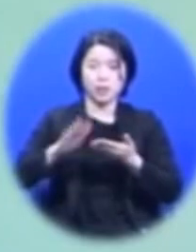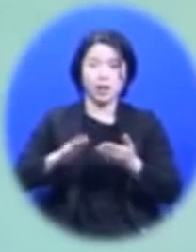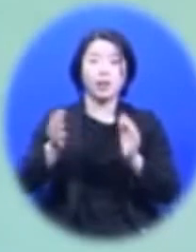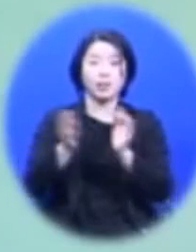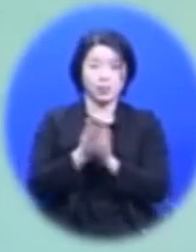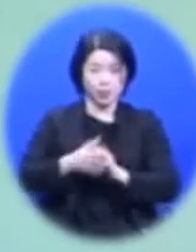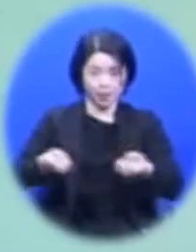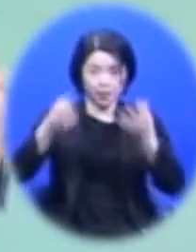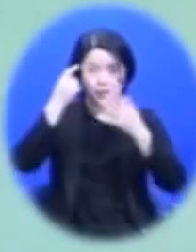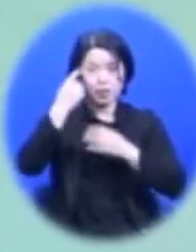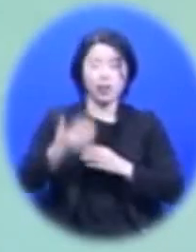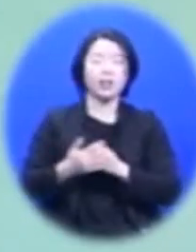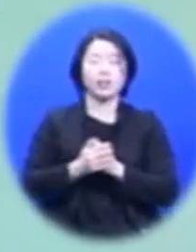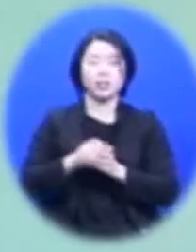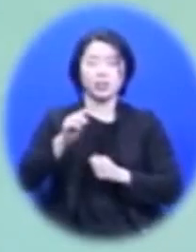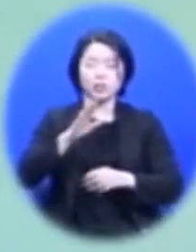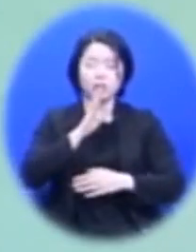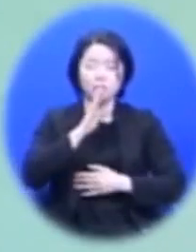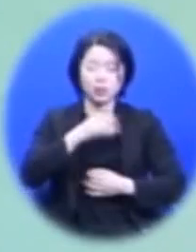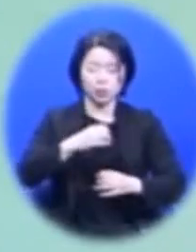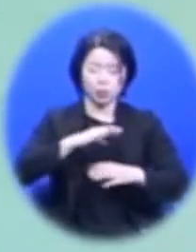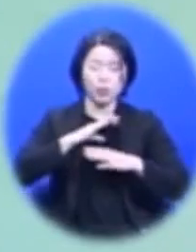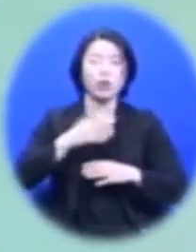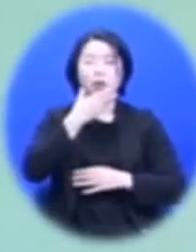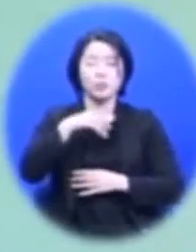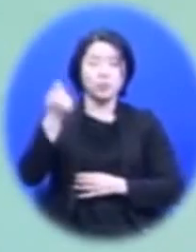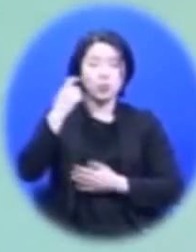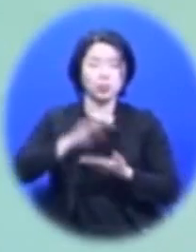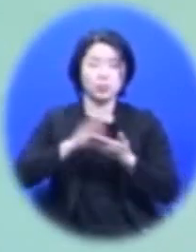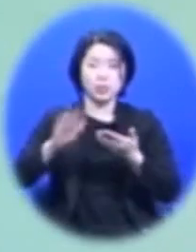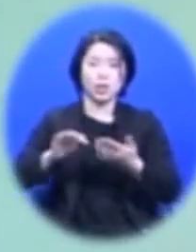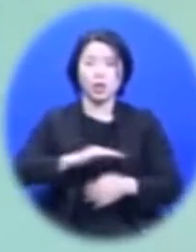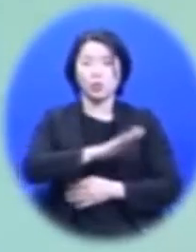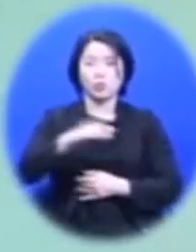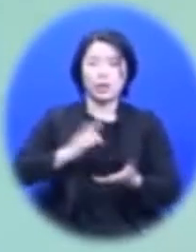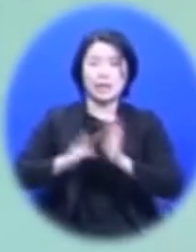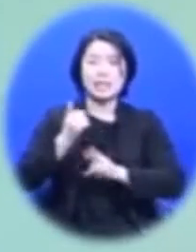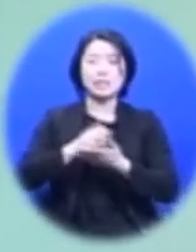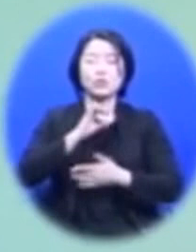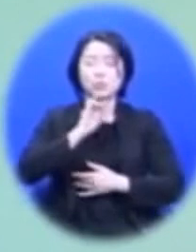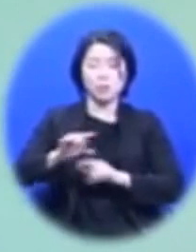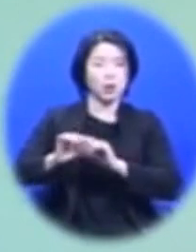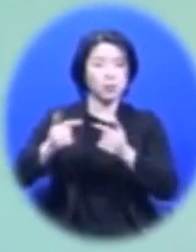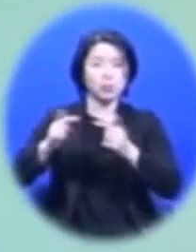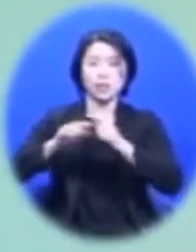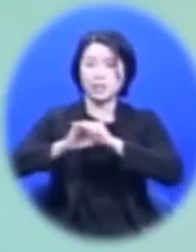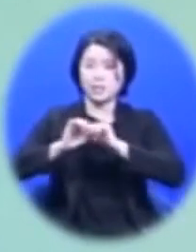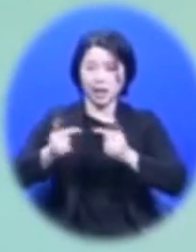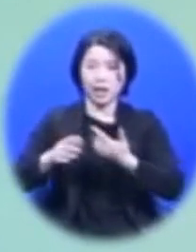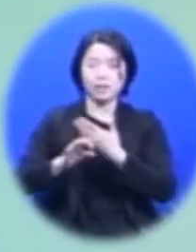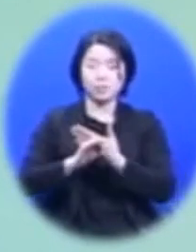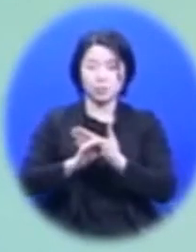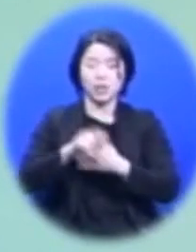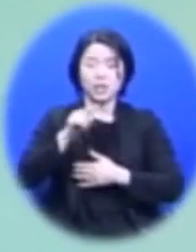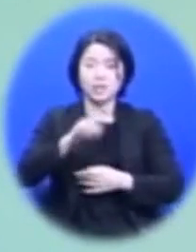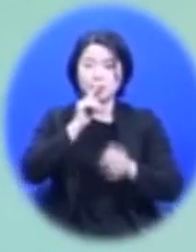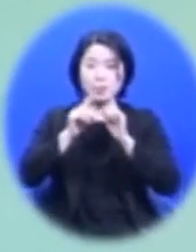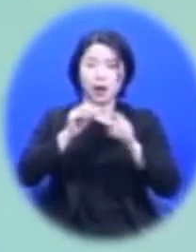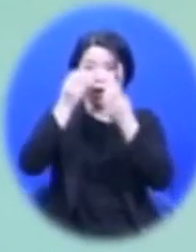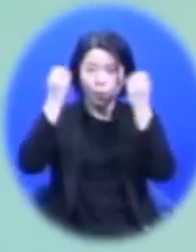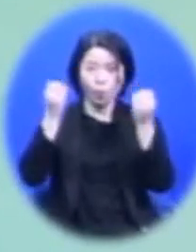할렐루야, 이건 정말 놀라운 복음이죠. 우리가 예수님만 부인하지 않으면. 그러나 이 말을 오해하면 안